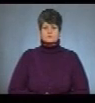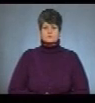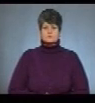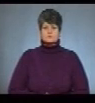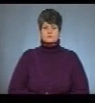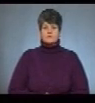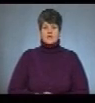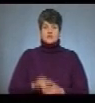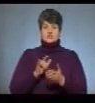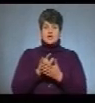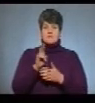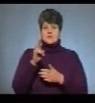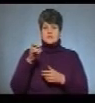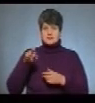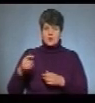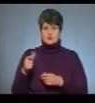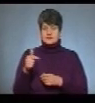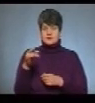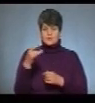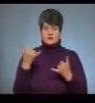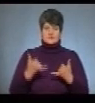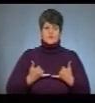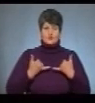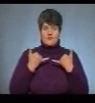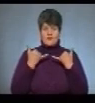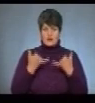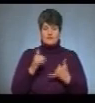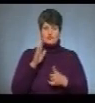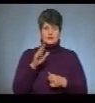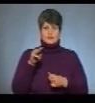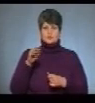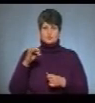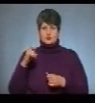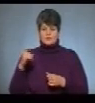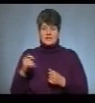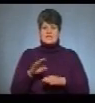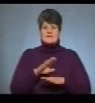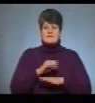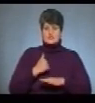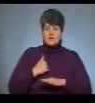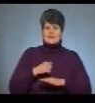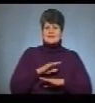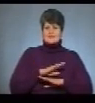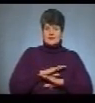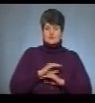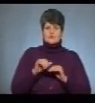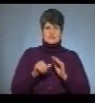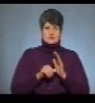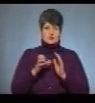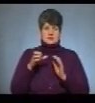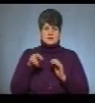У Жабинцях Гусятинського району сьогодні вшанували Володимира Труха, військового, який загинув 17 січня 2015